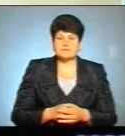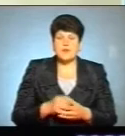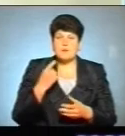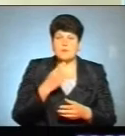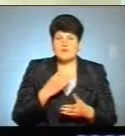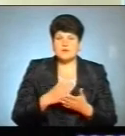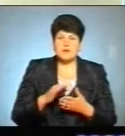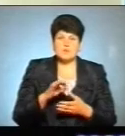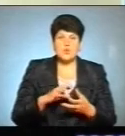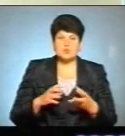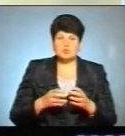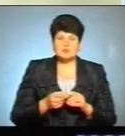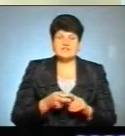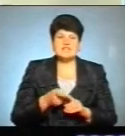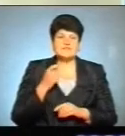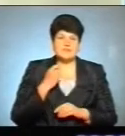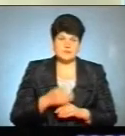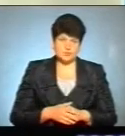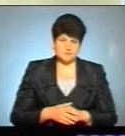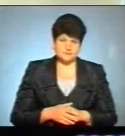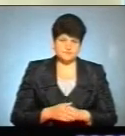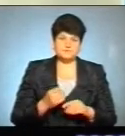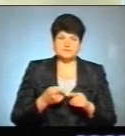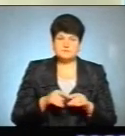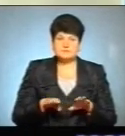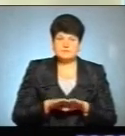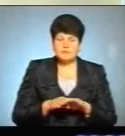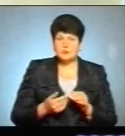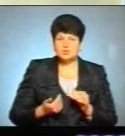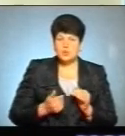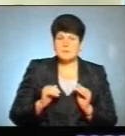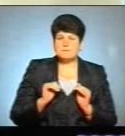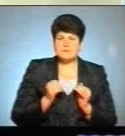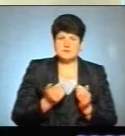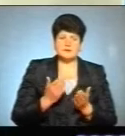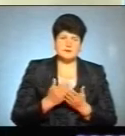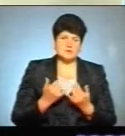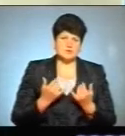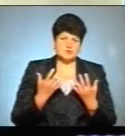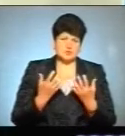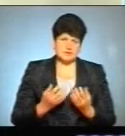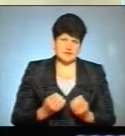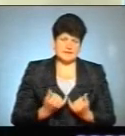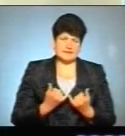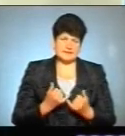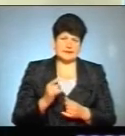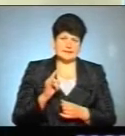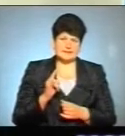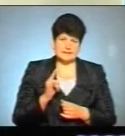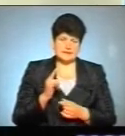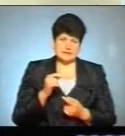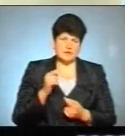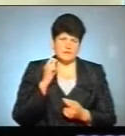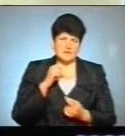суми в залежності від віку. Тобто це на рівні прожиткових мінімумів, які діють на сьогоднішній день для дитини відповідного